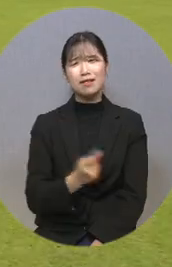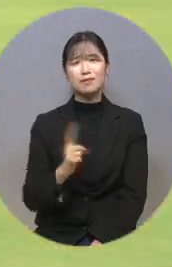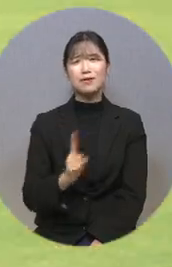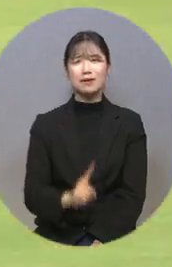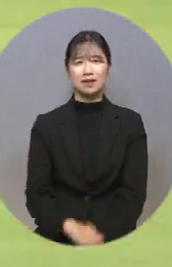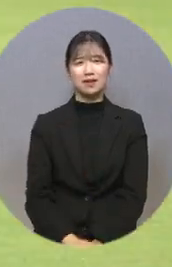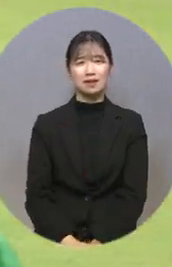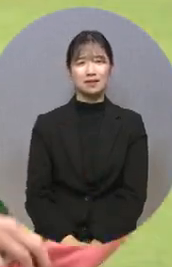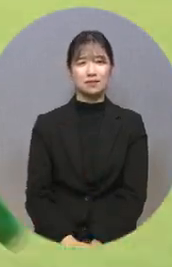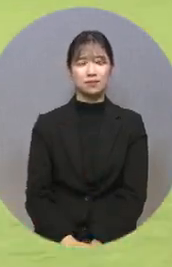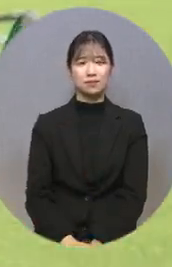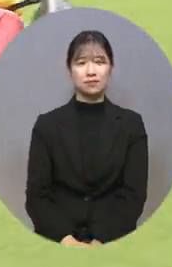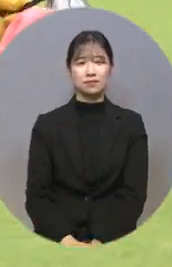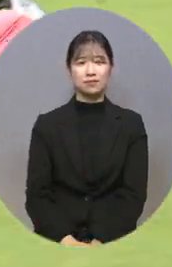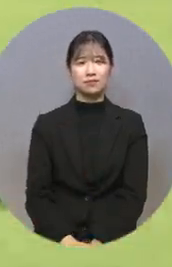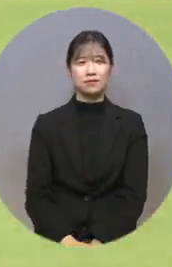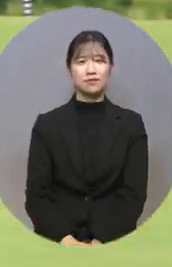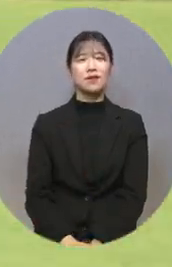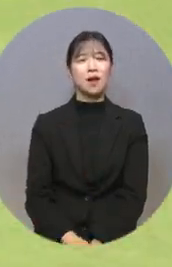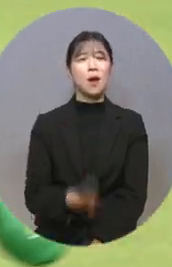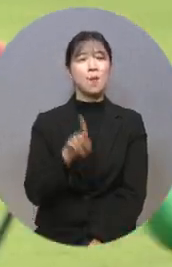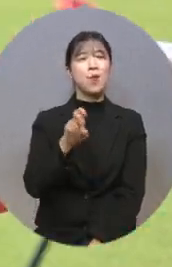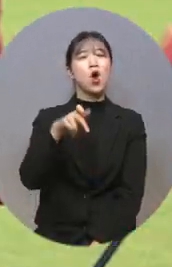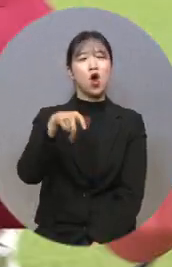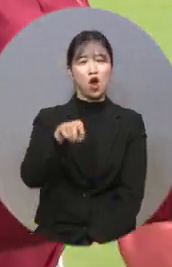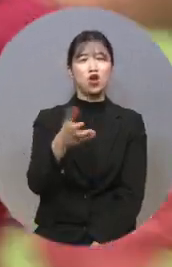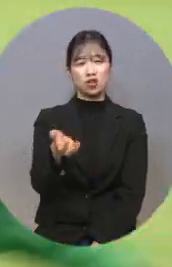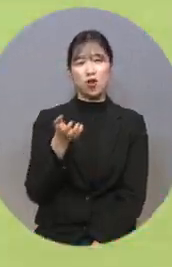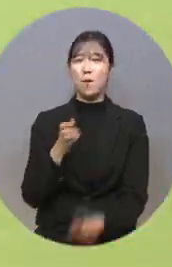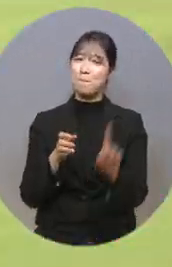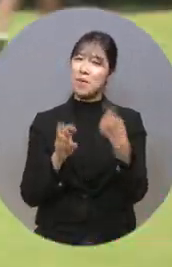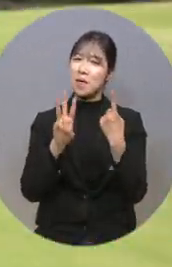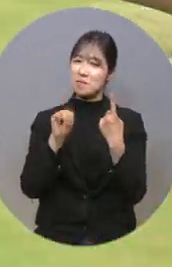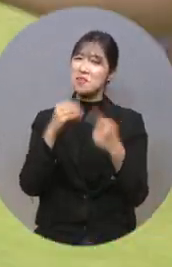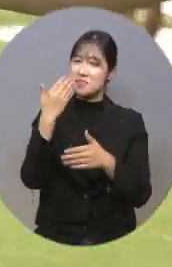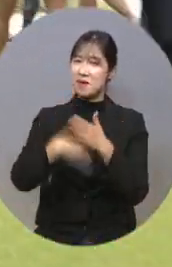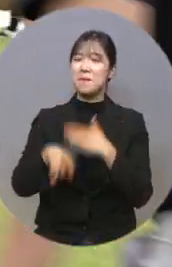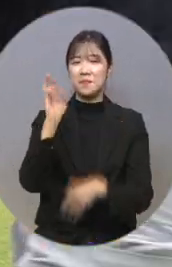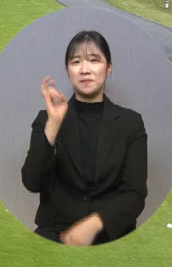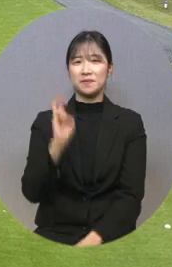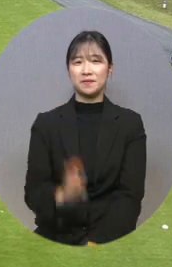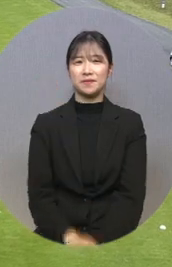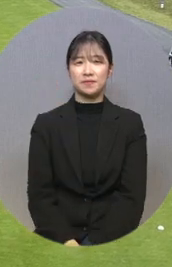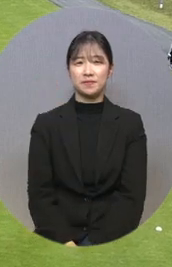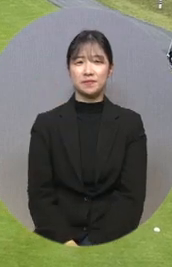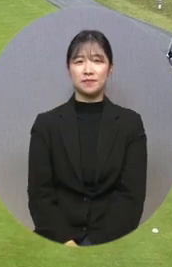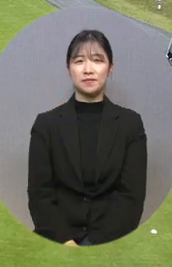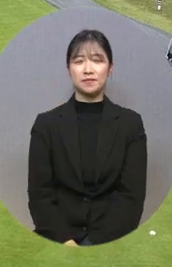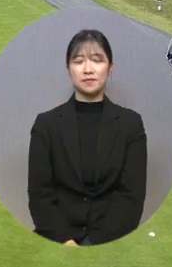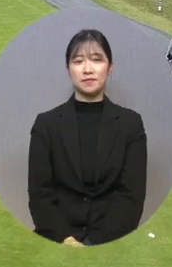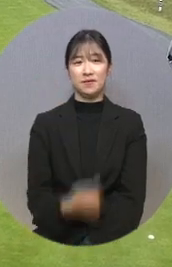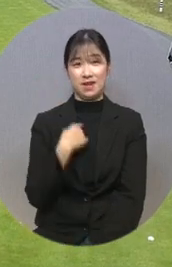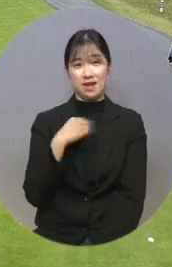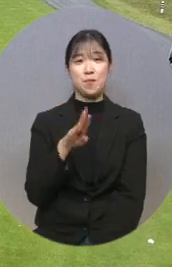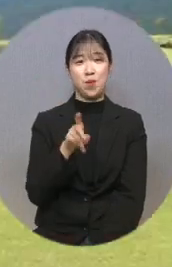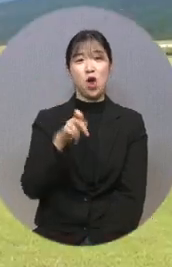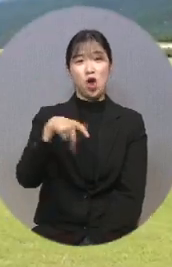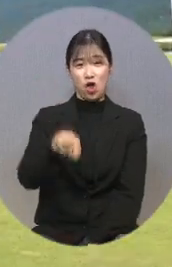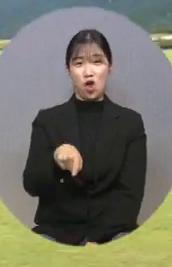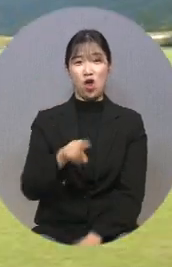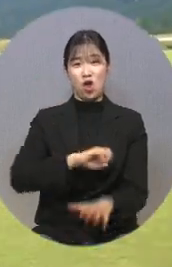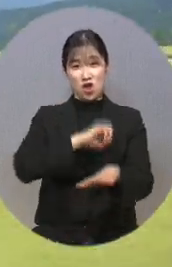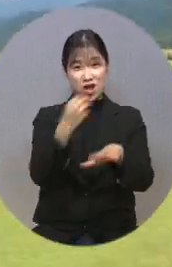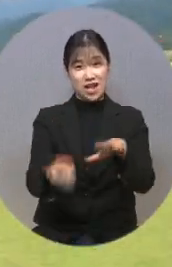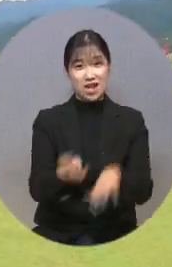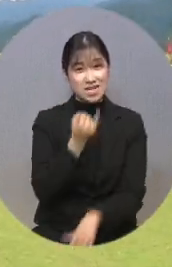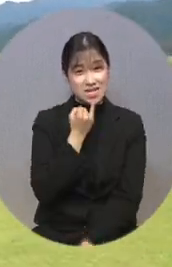내가 데리고 왔냐? 벙커 전이다 양! 100m 남았을 거다 양! 예! 오빠 벙커 빠져도 괜찮냐? 안